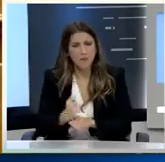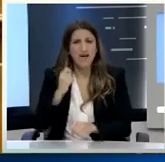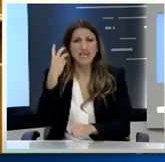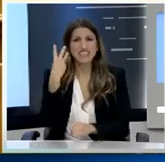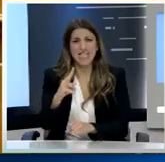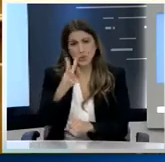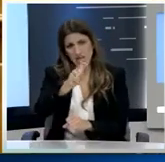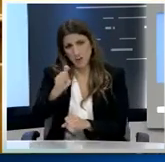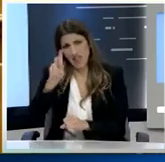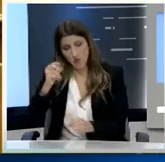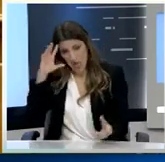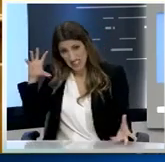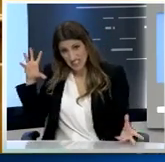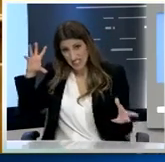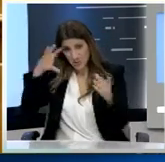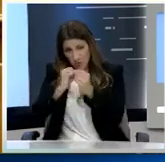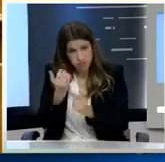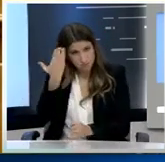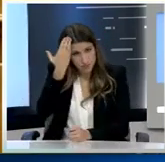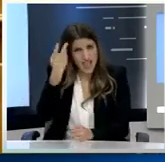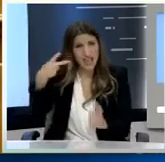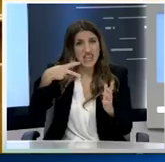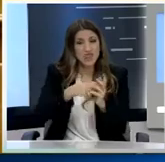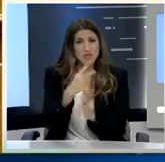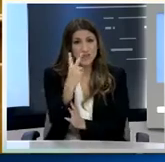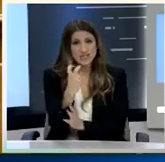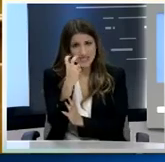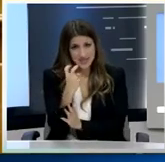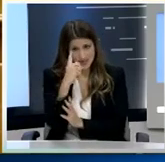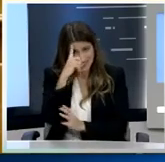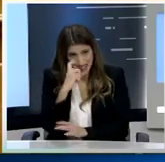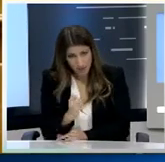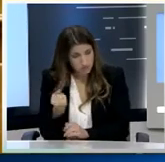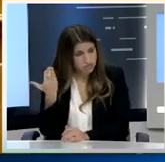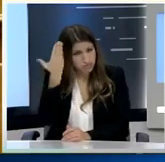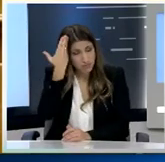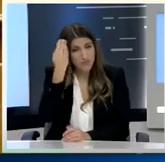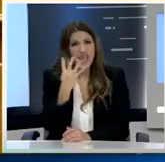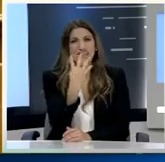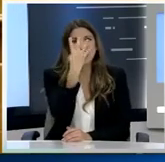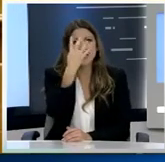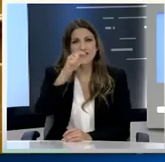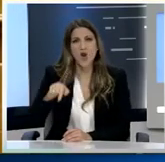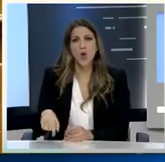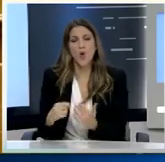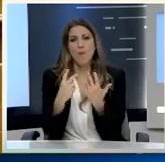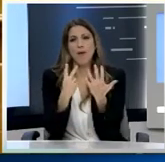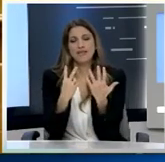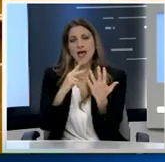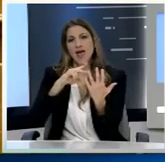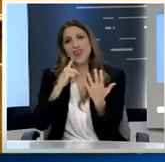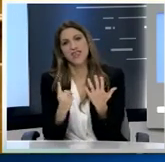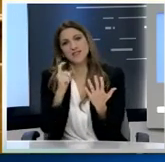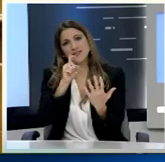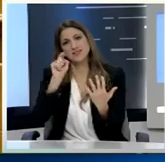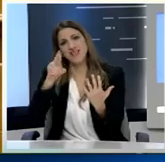ευρώ. Συνολικό κόστος το 2020, σε πρώτο χρόνο δηλαδή, 4,7 δισεκατομμύρια